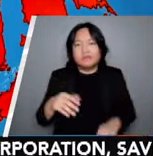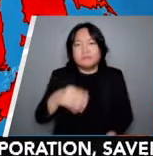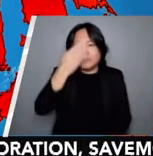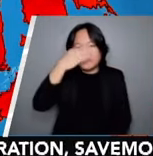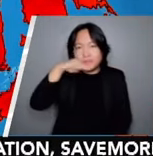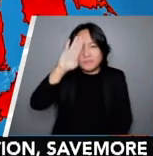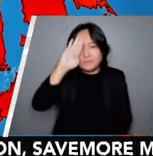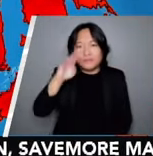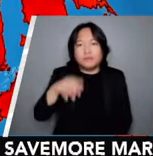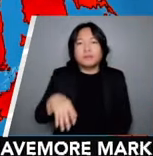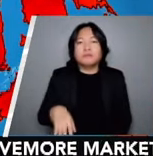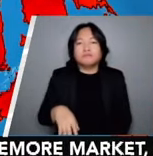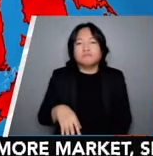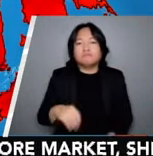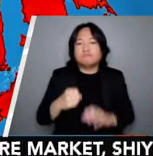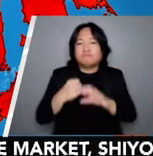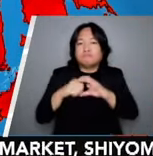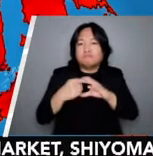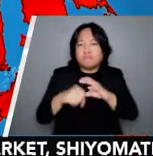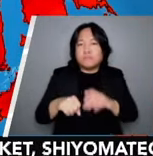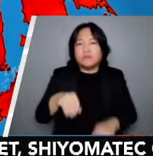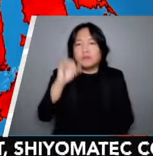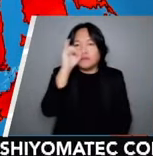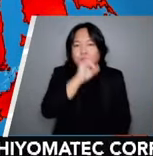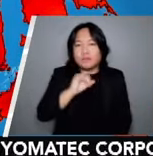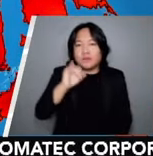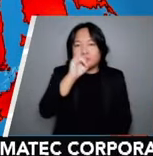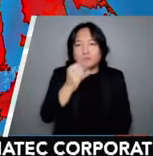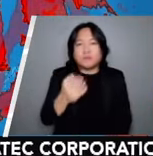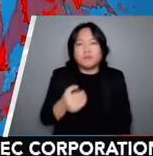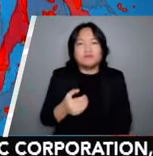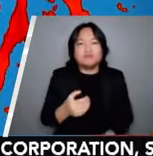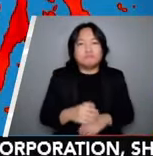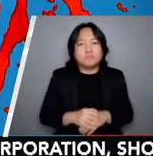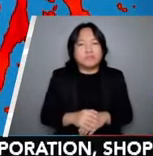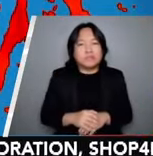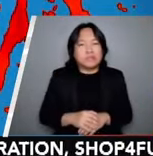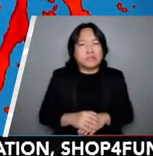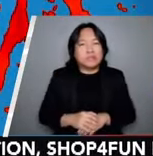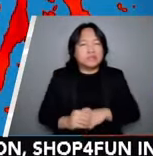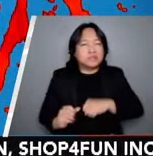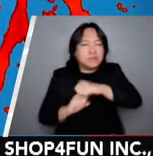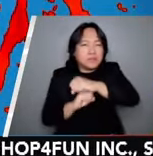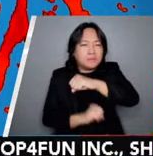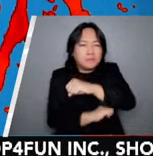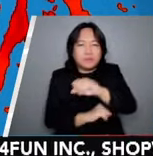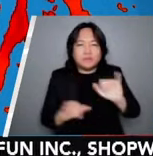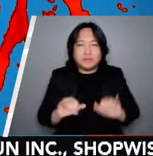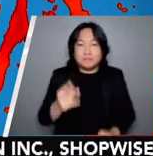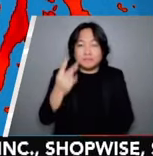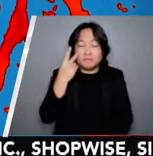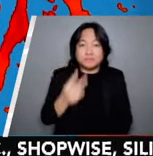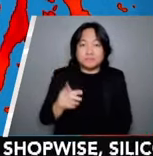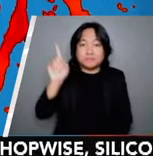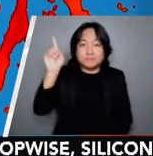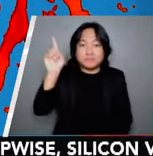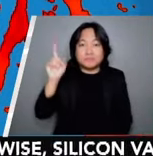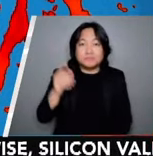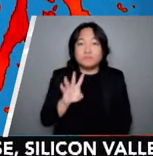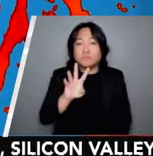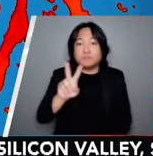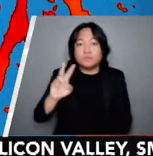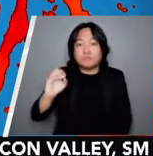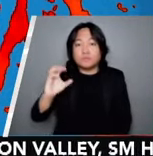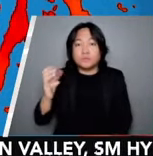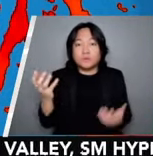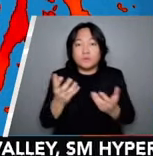Iloilo at Catarman, Northern Samar. 42 degrees Celsius naman ang posibleng heat index sa Apari at Tugigaraw sa Cagayan, Etiaga, Isabela, maging